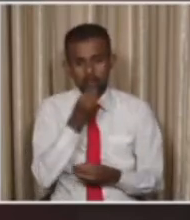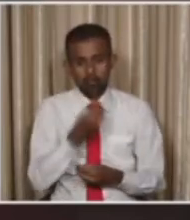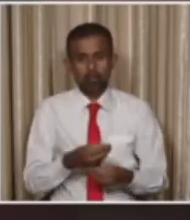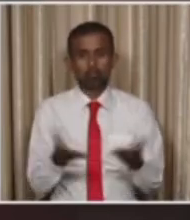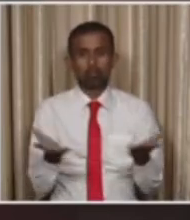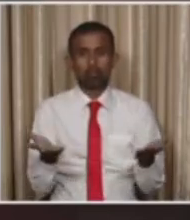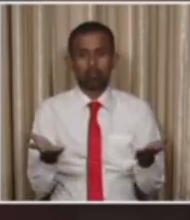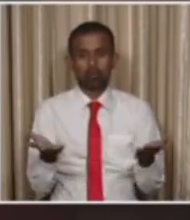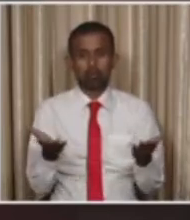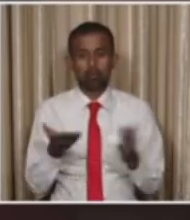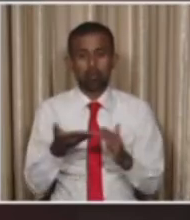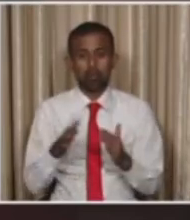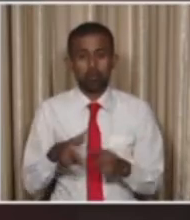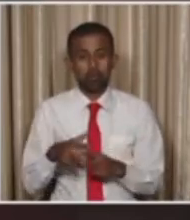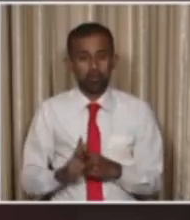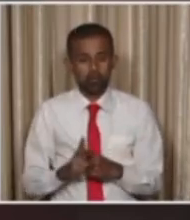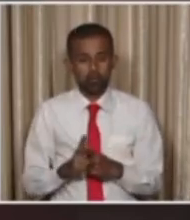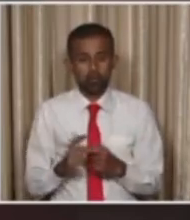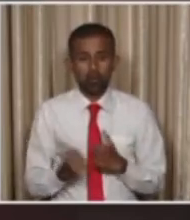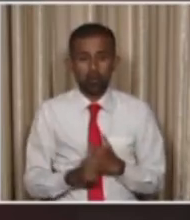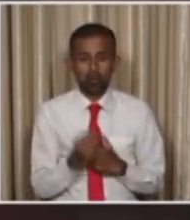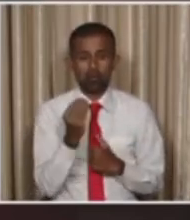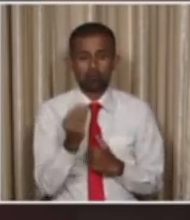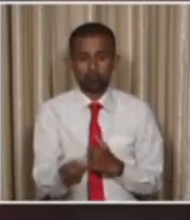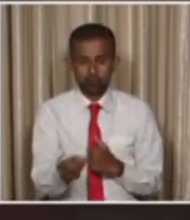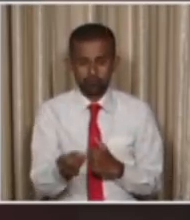දුන්නේ, ගමට කර්මාන්ත ශාලා ටික ගෙනිච්චේ